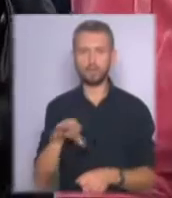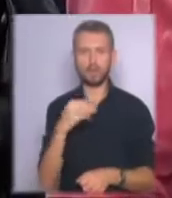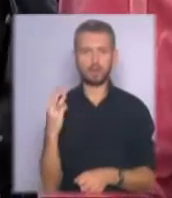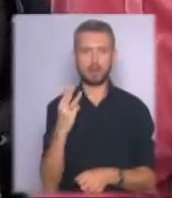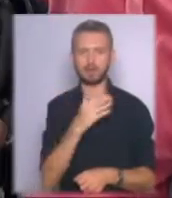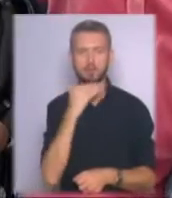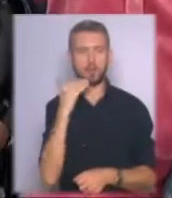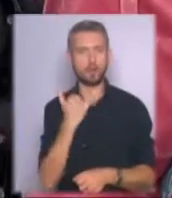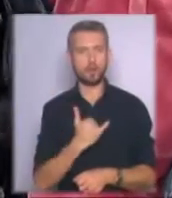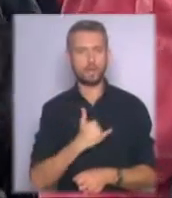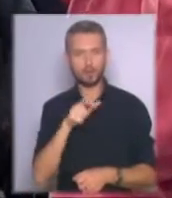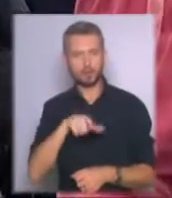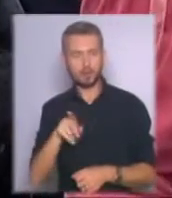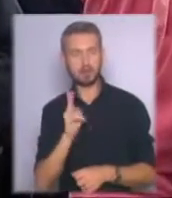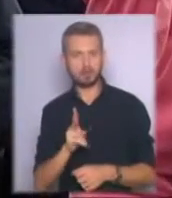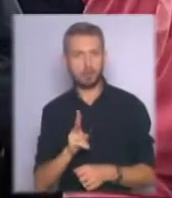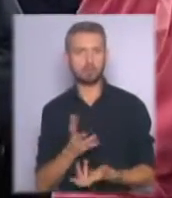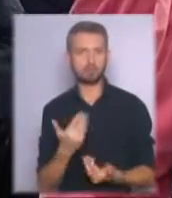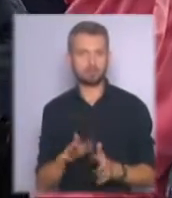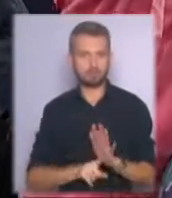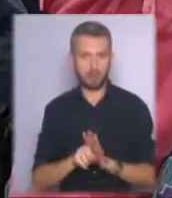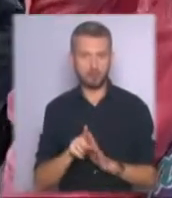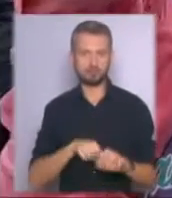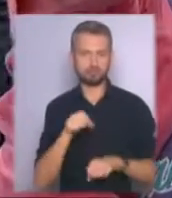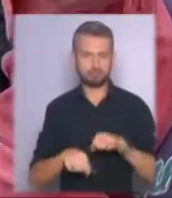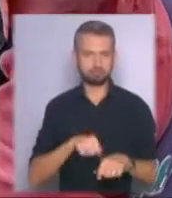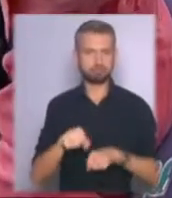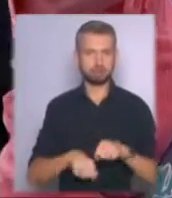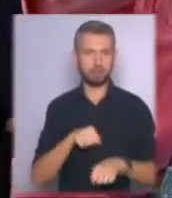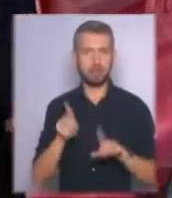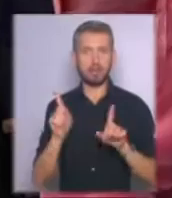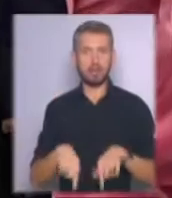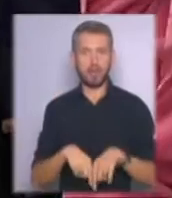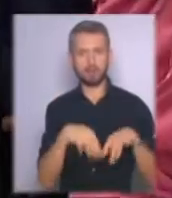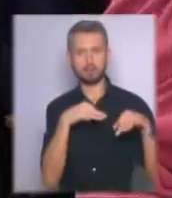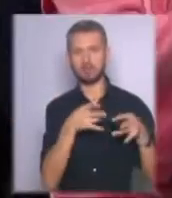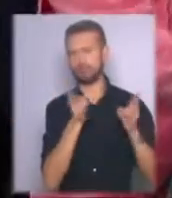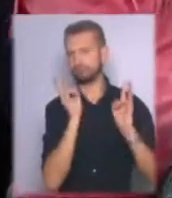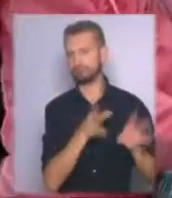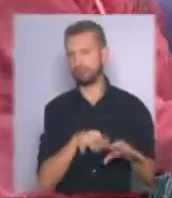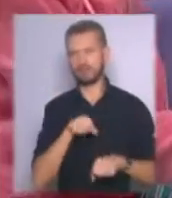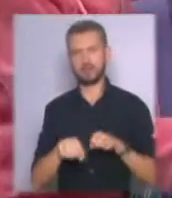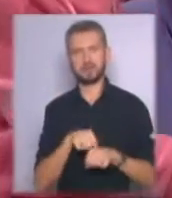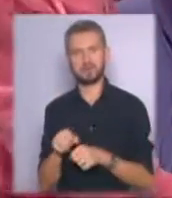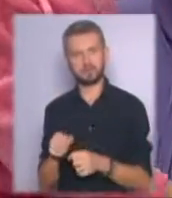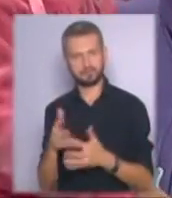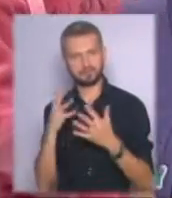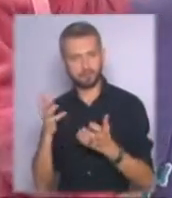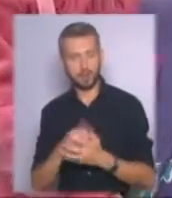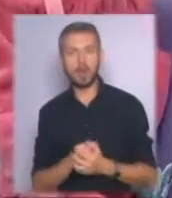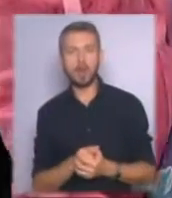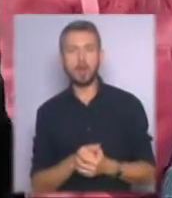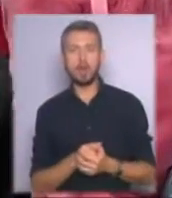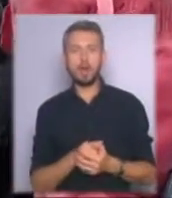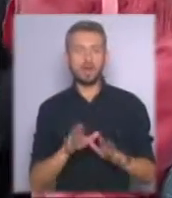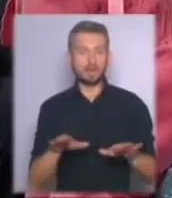Много у нас людей, які почали їздити іменно на велосипедах. Даже поміняли машину, допустимо, на велосипед. Садики ремонтують.